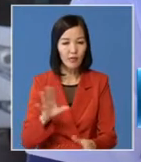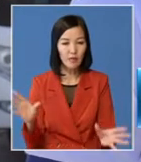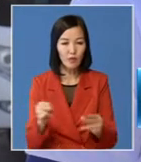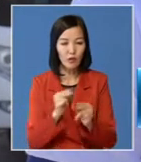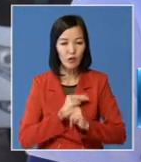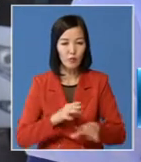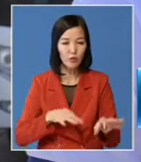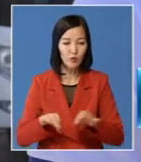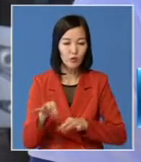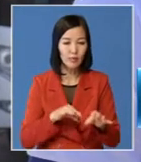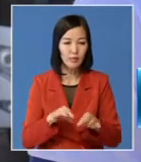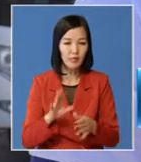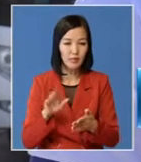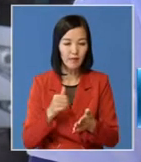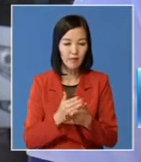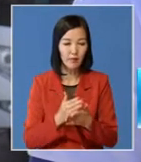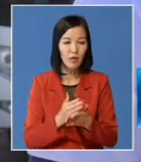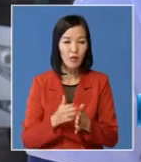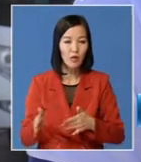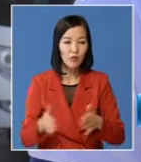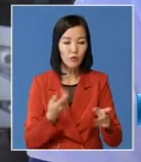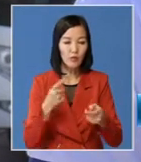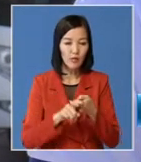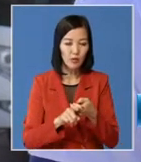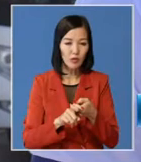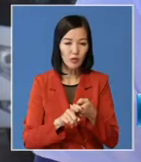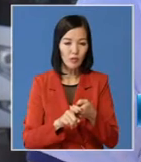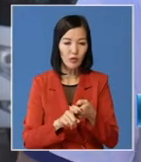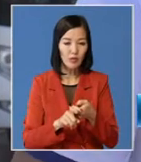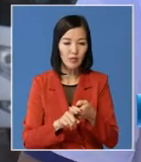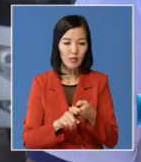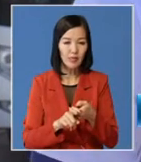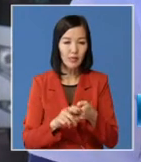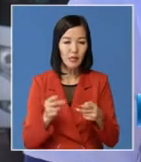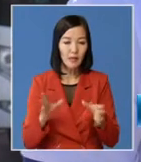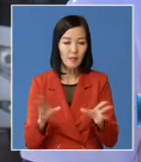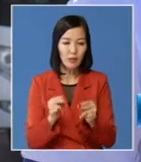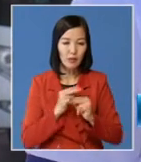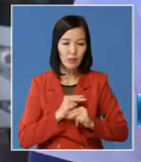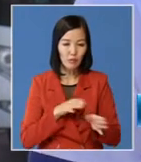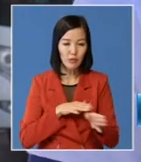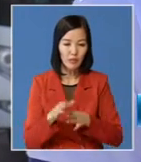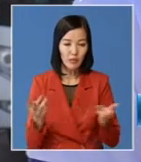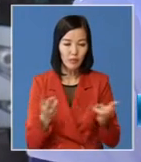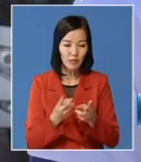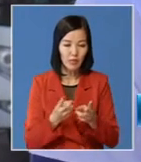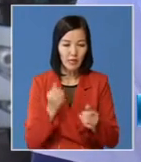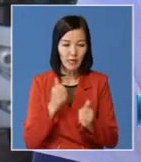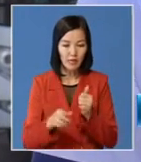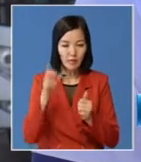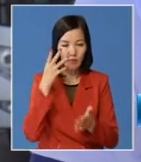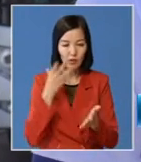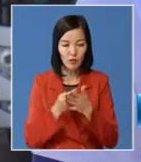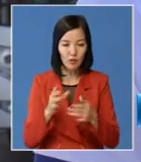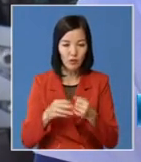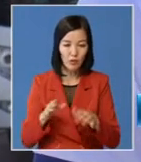орнату жобасының негізгі бөлігі. Жол арадағы байланыстырушы болғандықтан, соның аясында біз бірлесіп жұмыс істеуіміз керек. Әр мемлекет өз